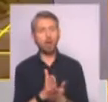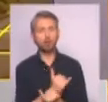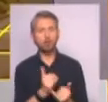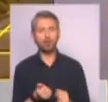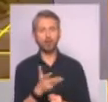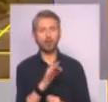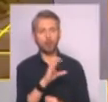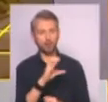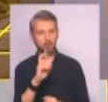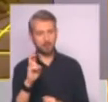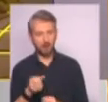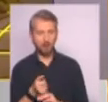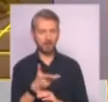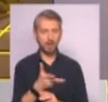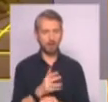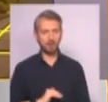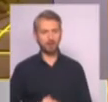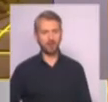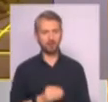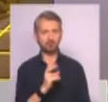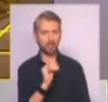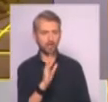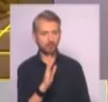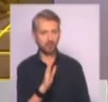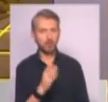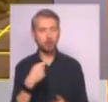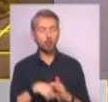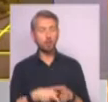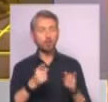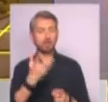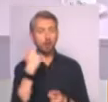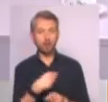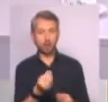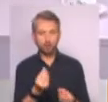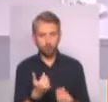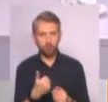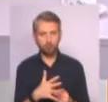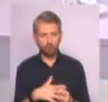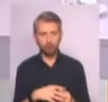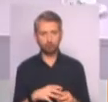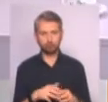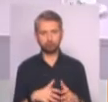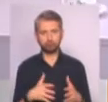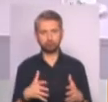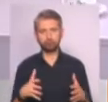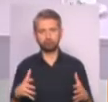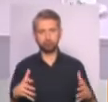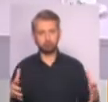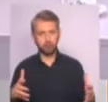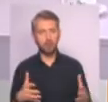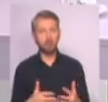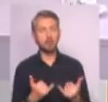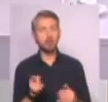ОСББ і декілька там приватних ЖЕКів. Ну, тобто, дійсно, коли вже сума набирає певних обертів, тим більш того, на сьогоднішній